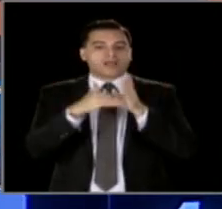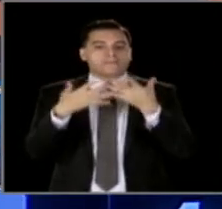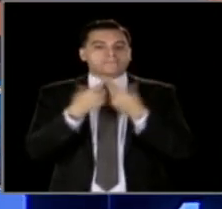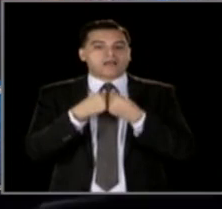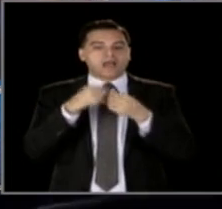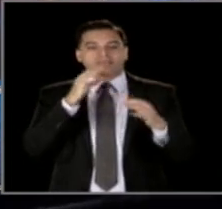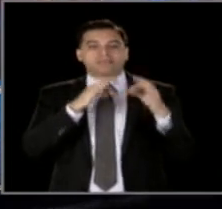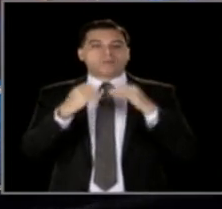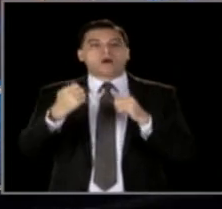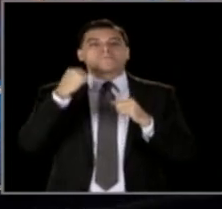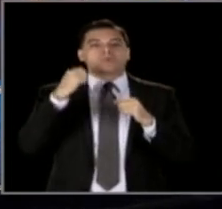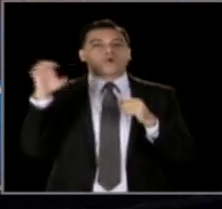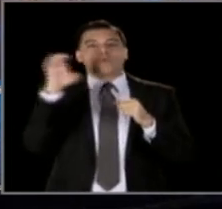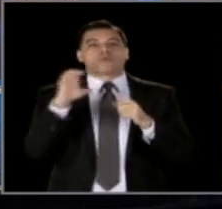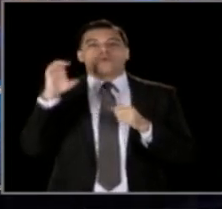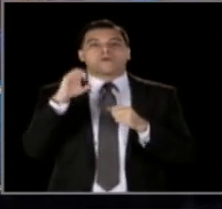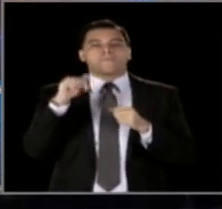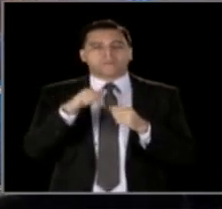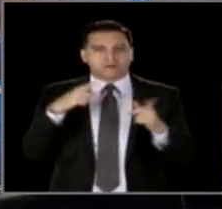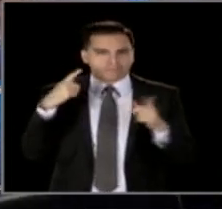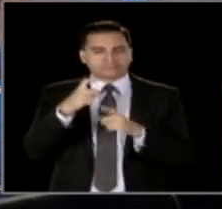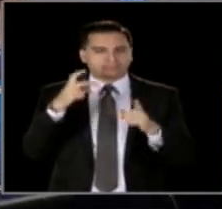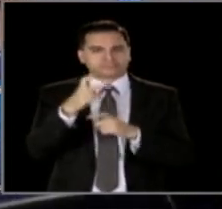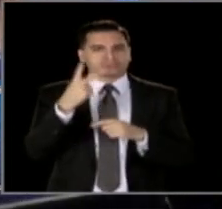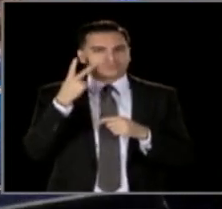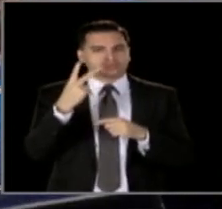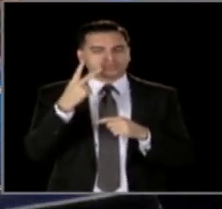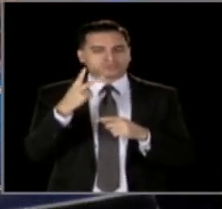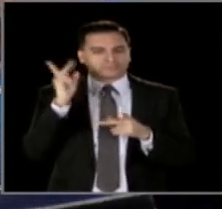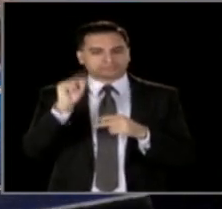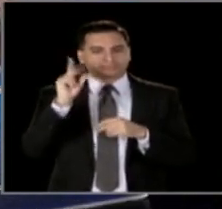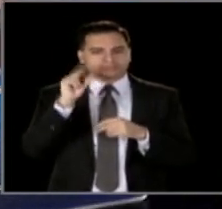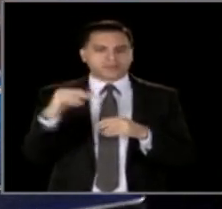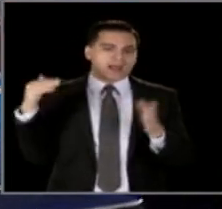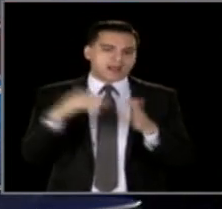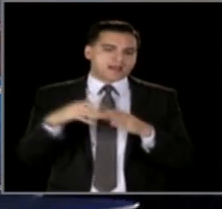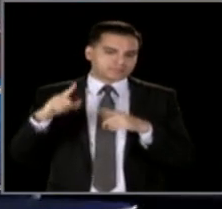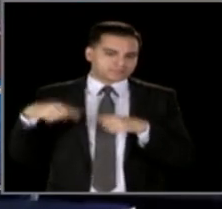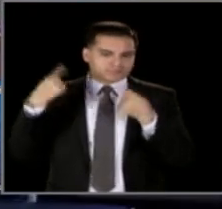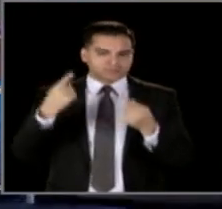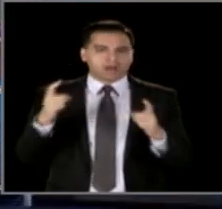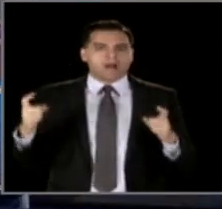أبطال أوروبا لكرة القدم حتى عام 2023؟